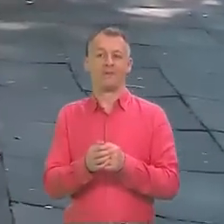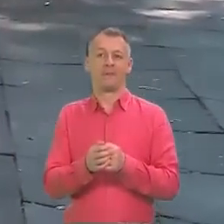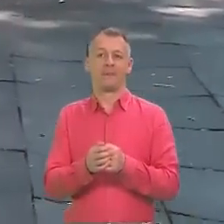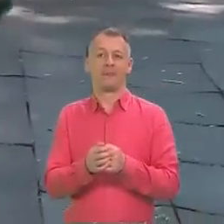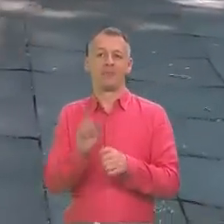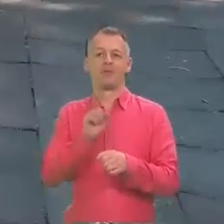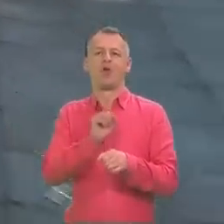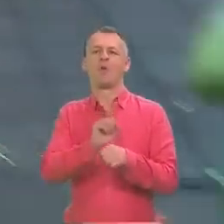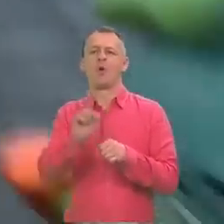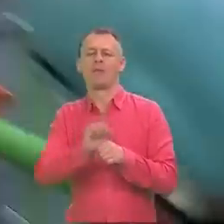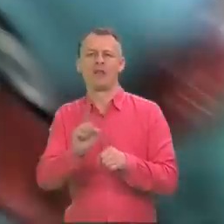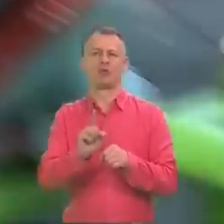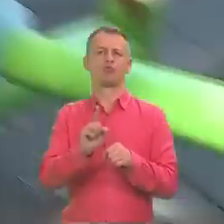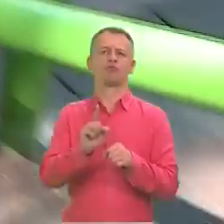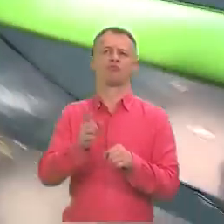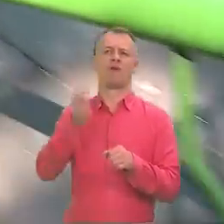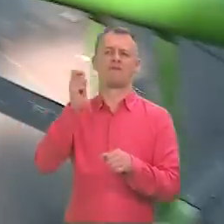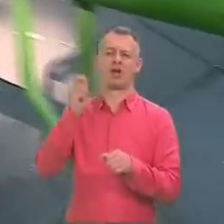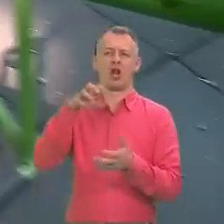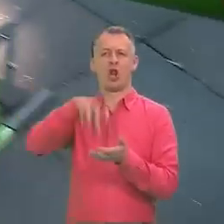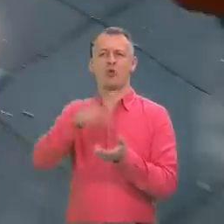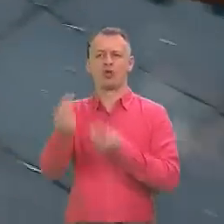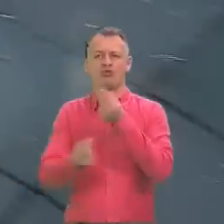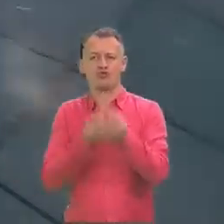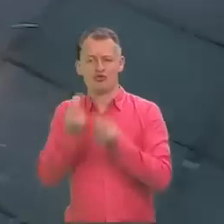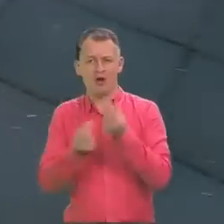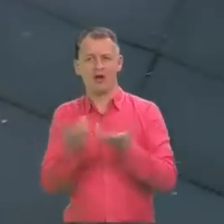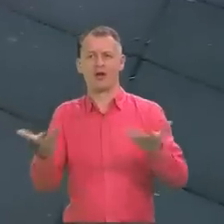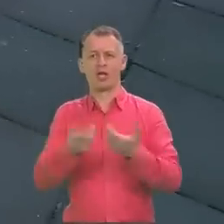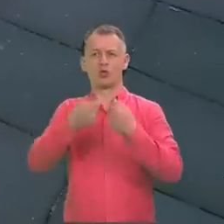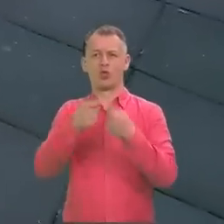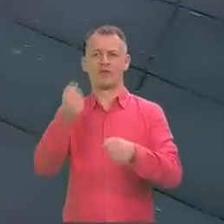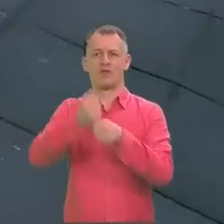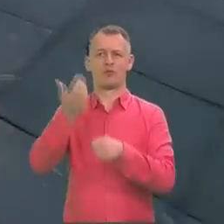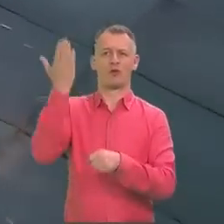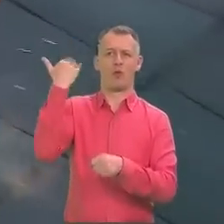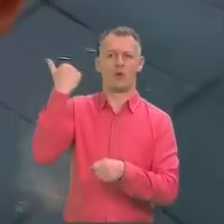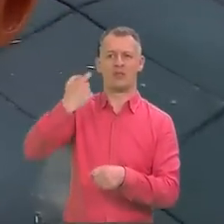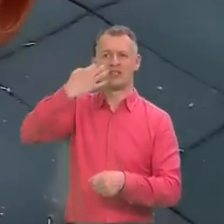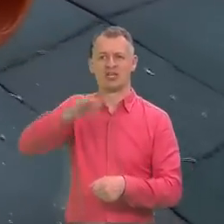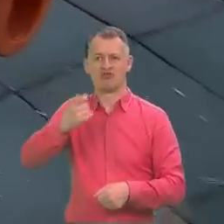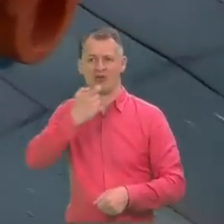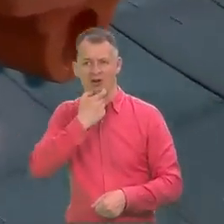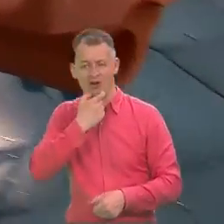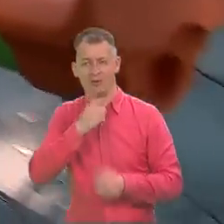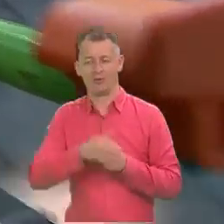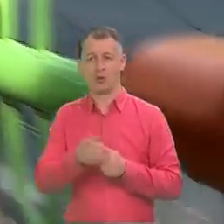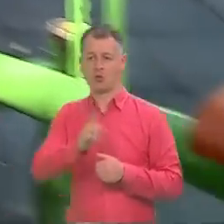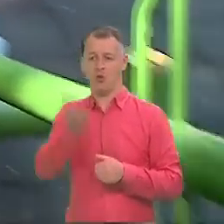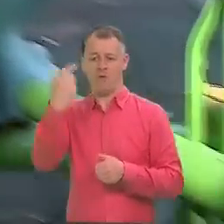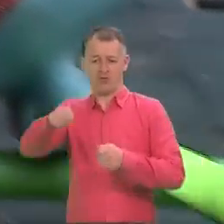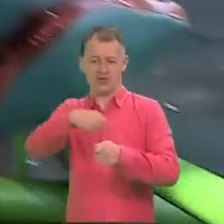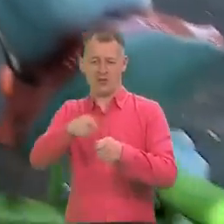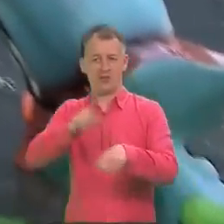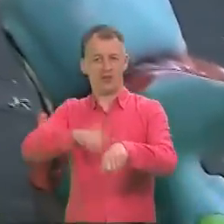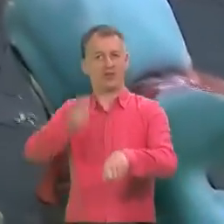mobilierul urban, locurile de joacă, care sunt toate făcute acum 10 ani și care nu au fost reparate